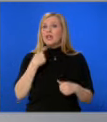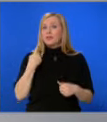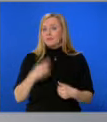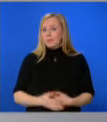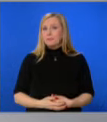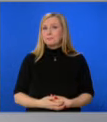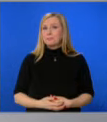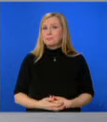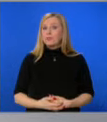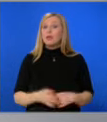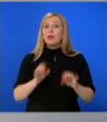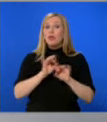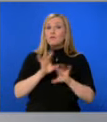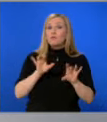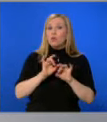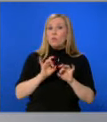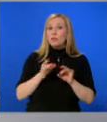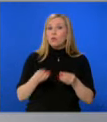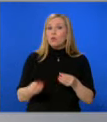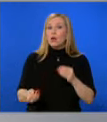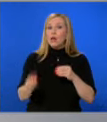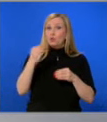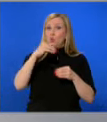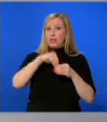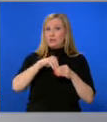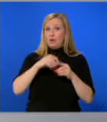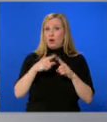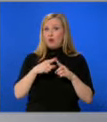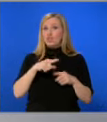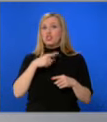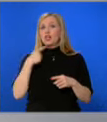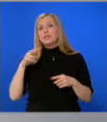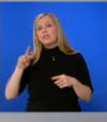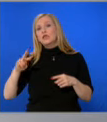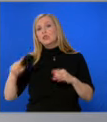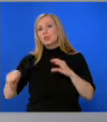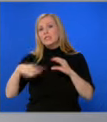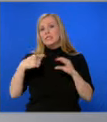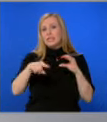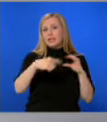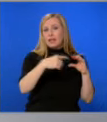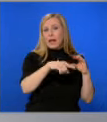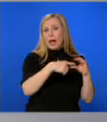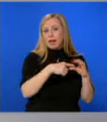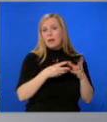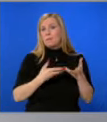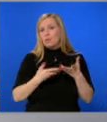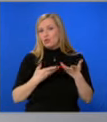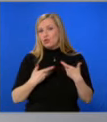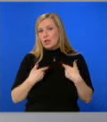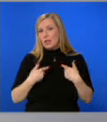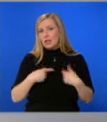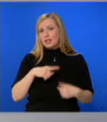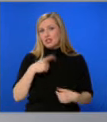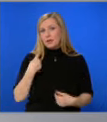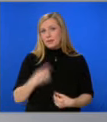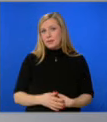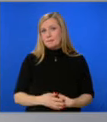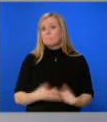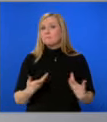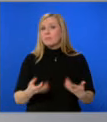жертвите, информацията, която идва от жертвите или от други сигналоподатели по отношение на жертвите. Така